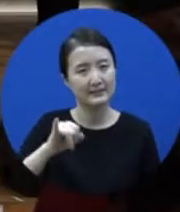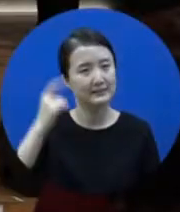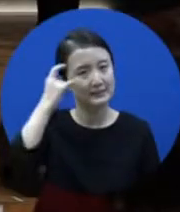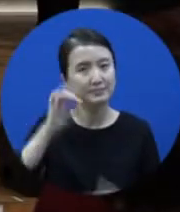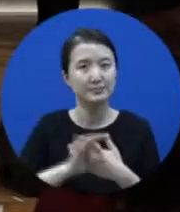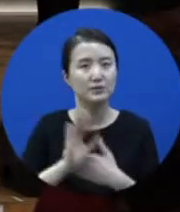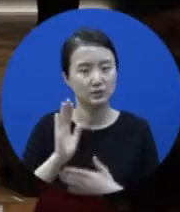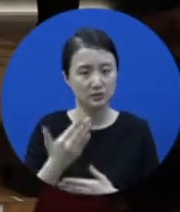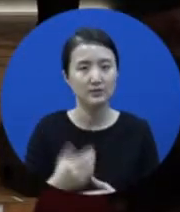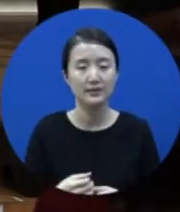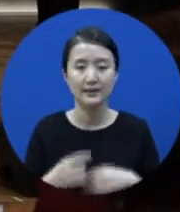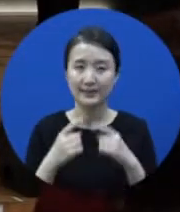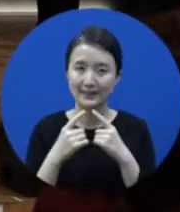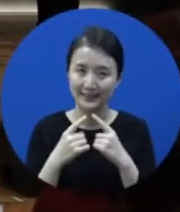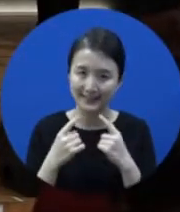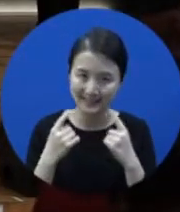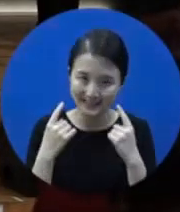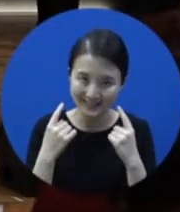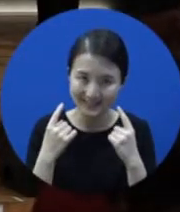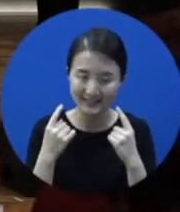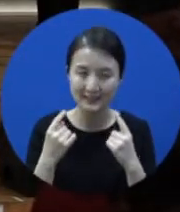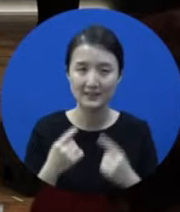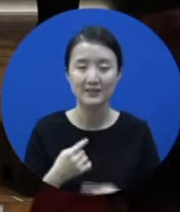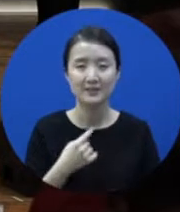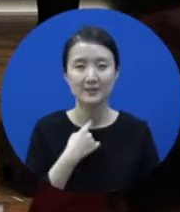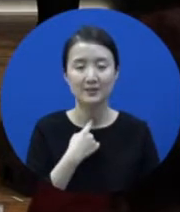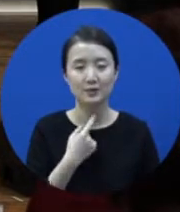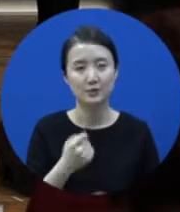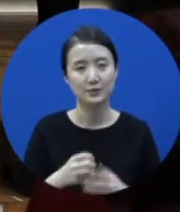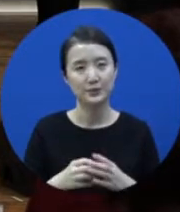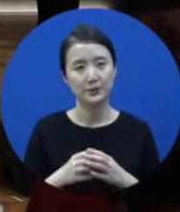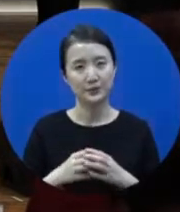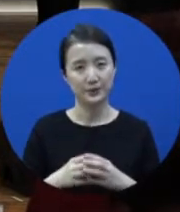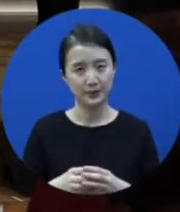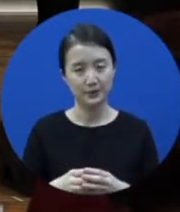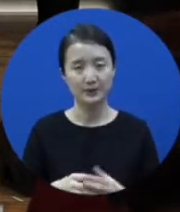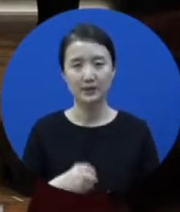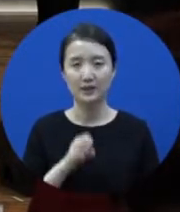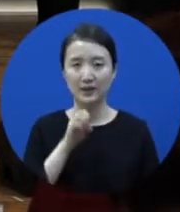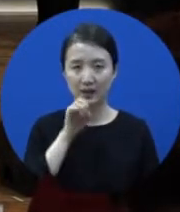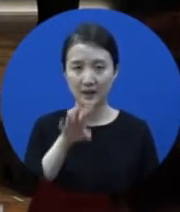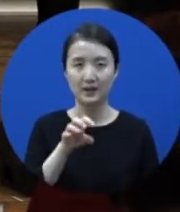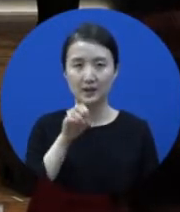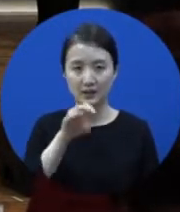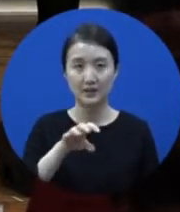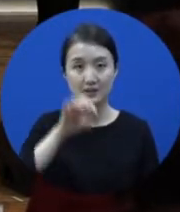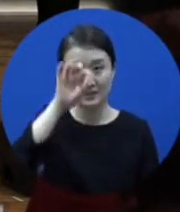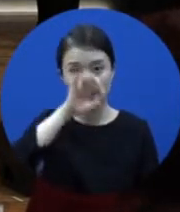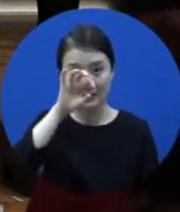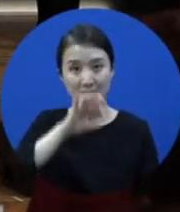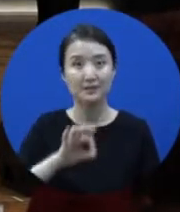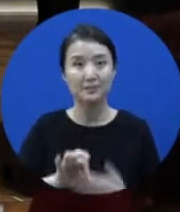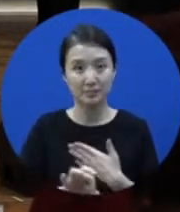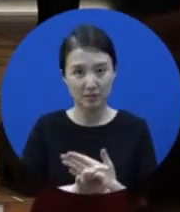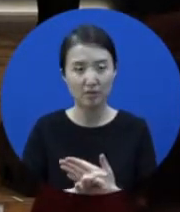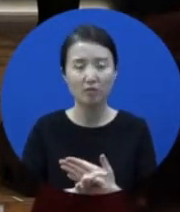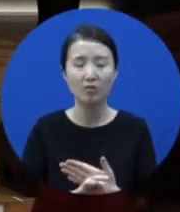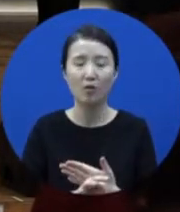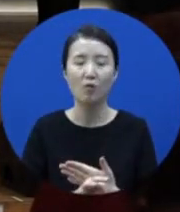호흡하시고 조금 더 중저음으로 소리를 내뱉으시기 시작하시면 정말 멋진 목소리를 가지실 수가